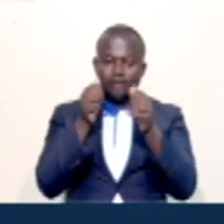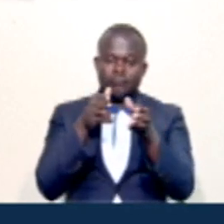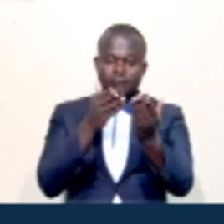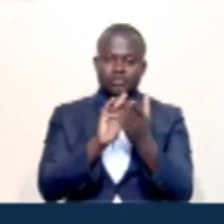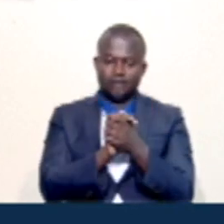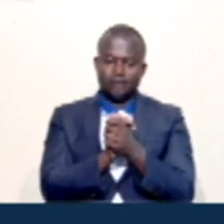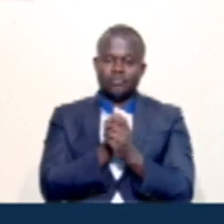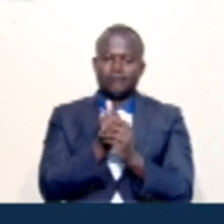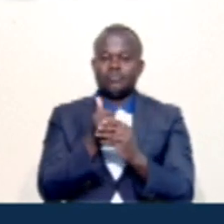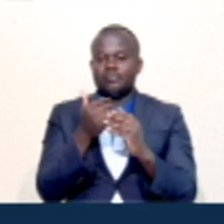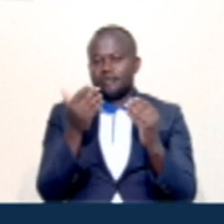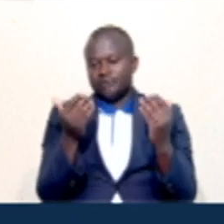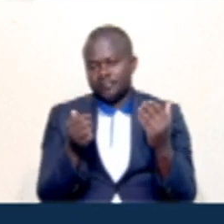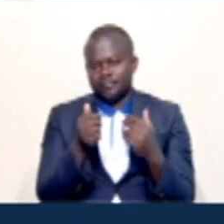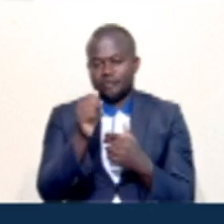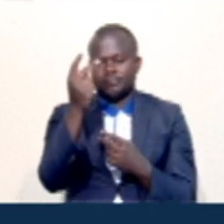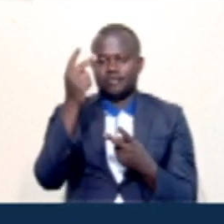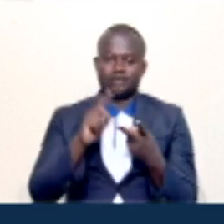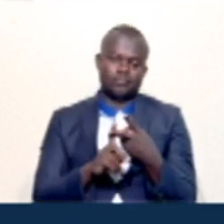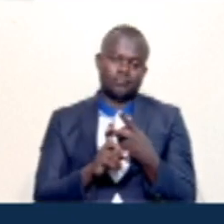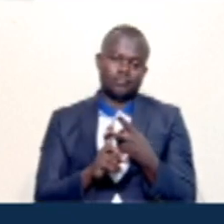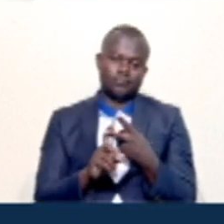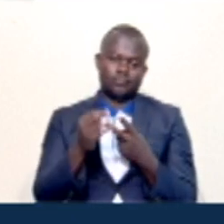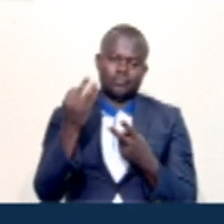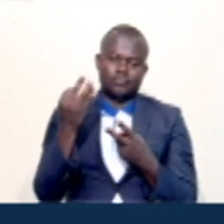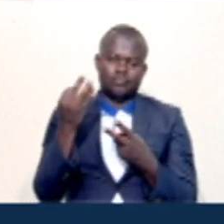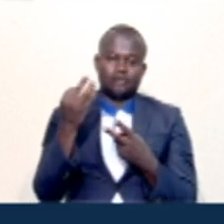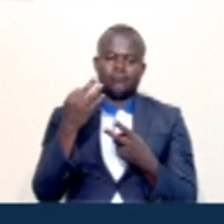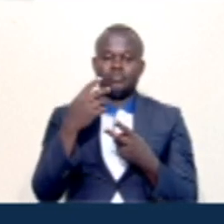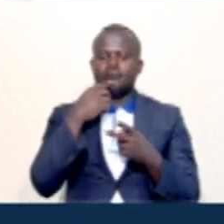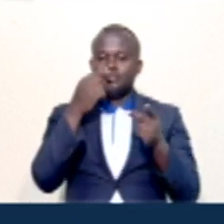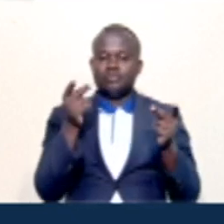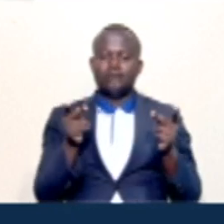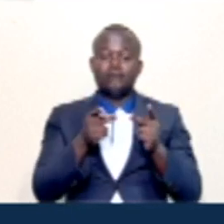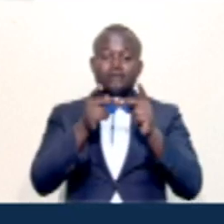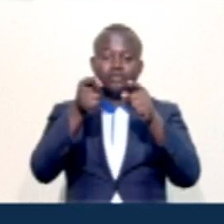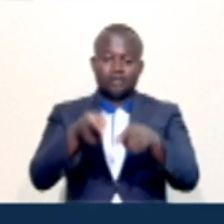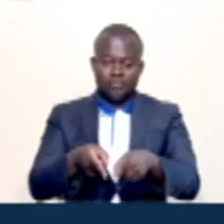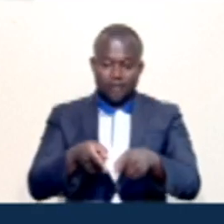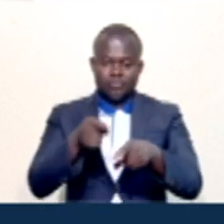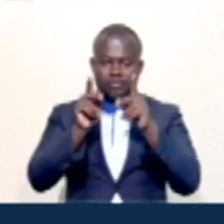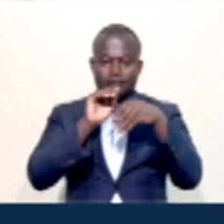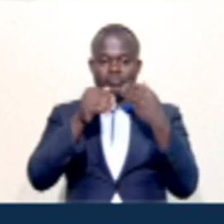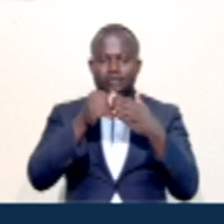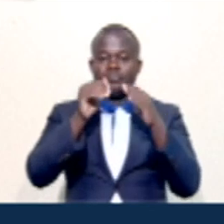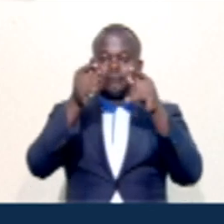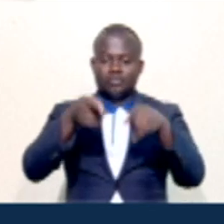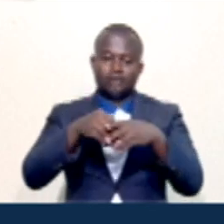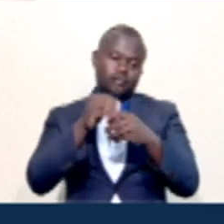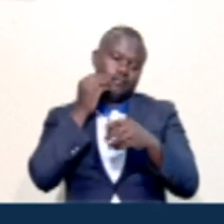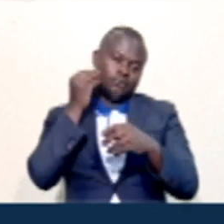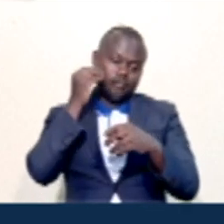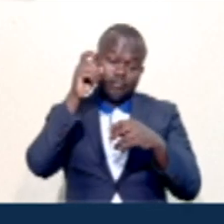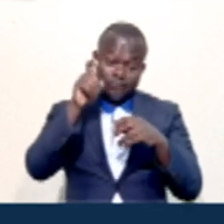tukamukurikirana. Icyo ni icya kabiri. Icya gatatu nahasanze nyine. Abo bantu nabo bagusanze mu rugo